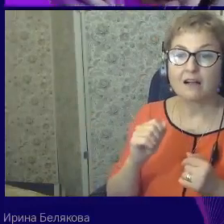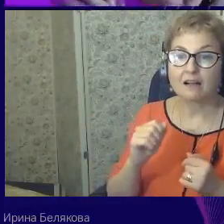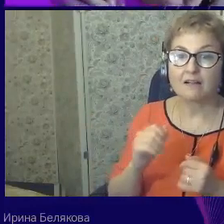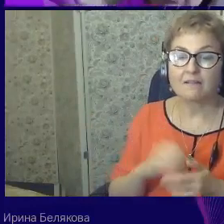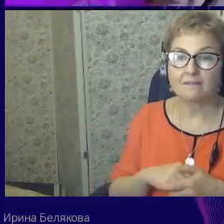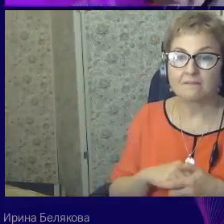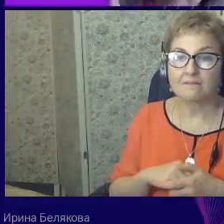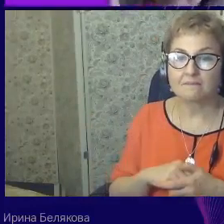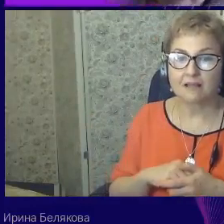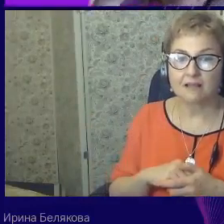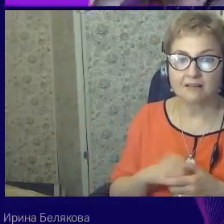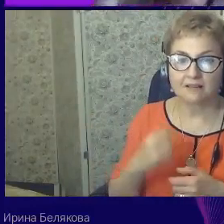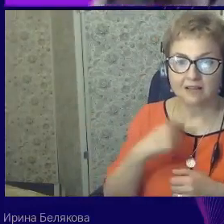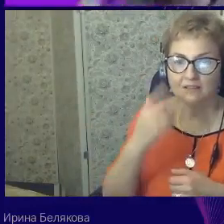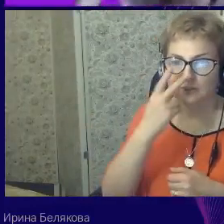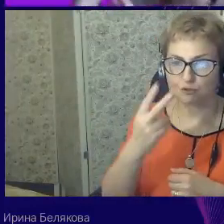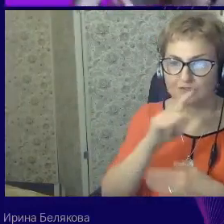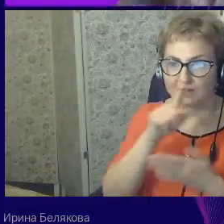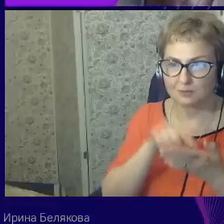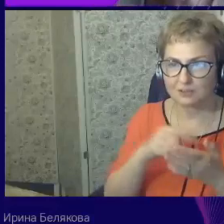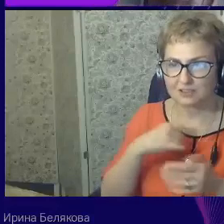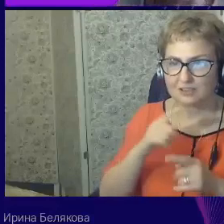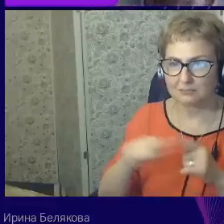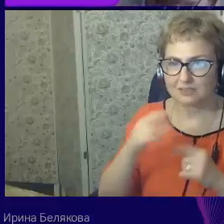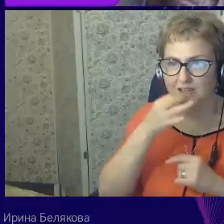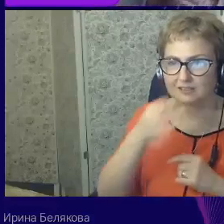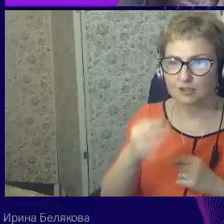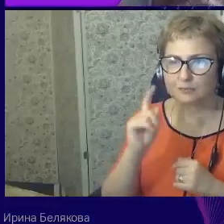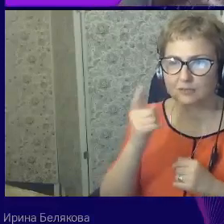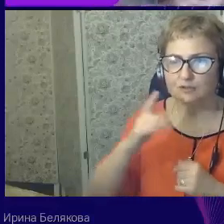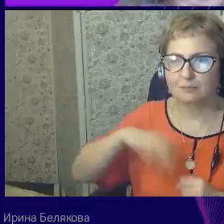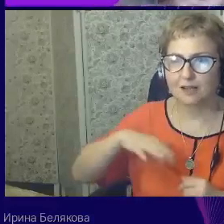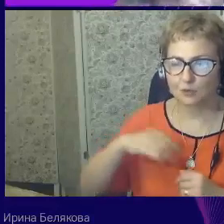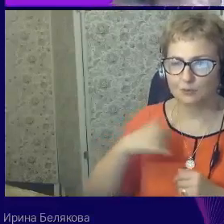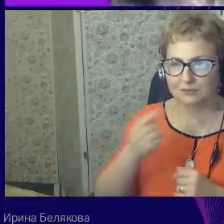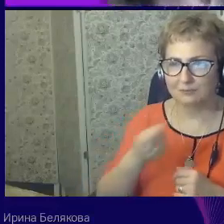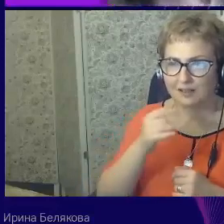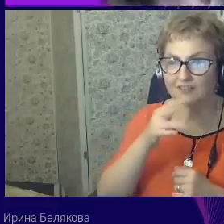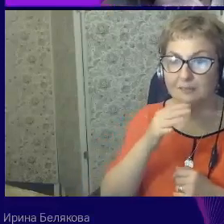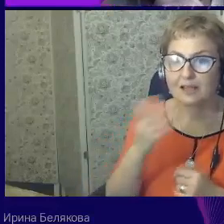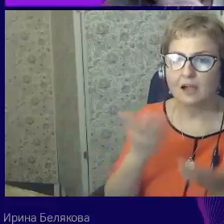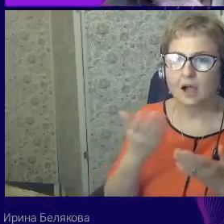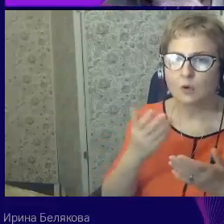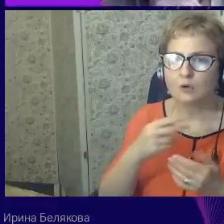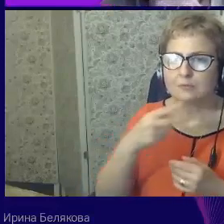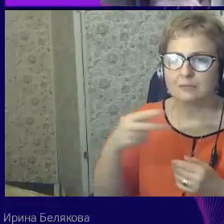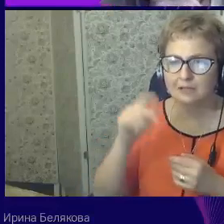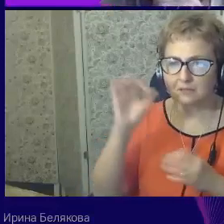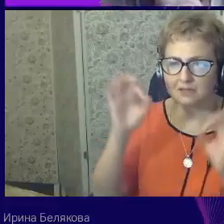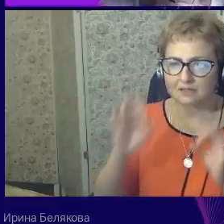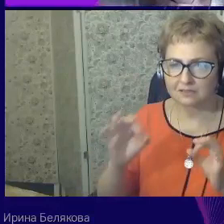есть, пардон, я вижу вопрос, я сейчас быстро отвечу, потому что потом у меня будет мало времени. Какой примерно процент ребят смог выйти